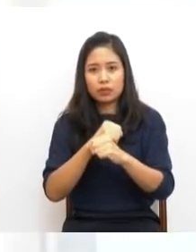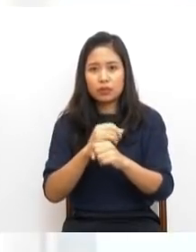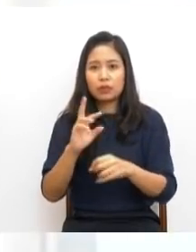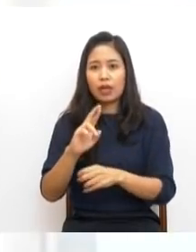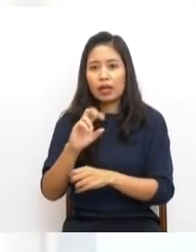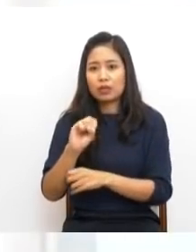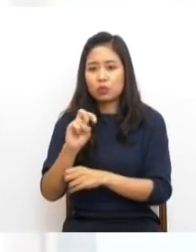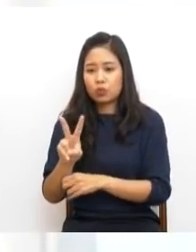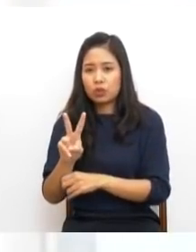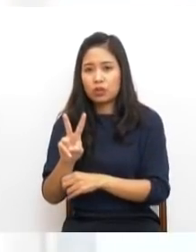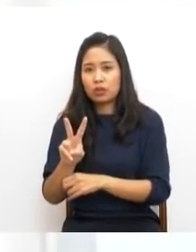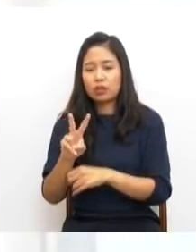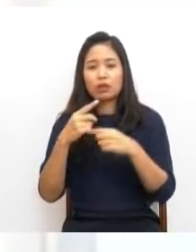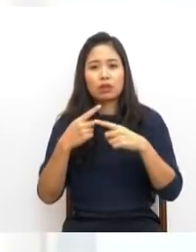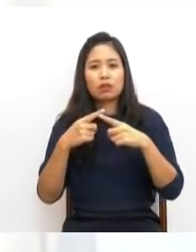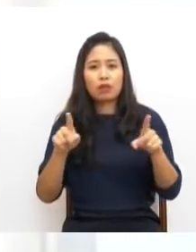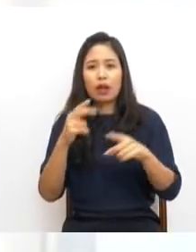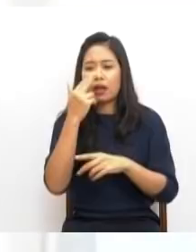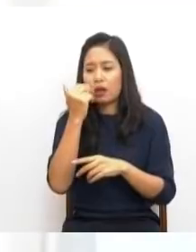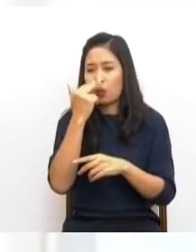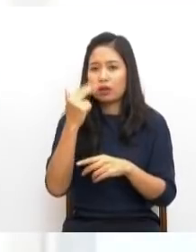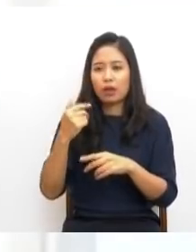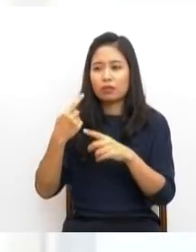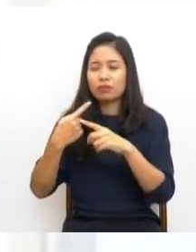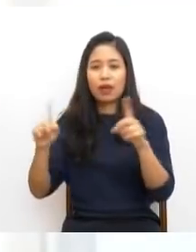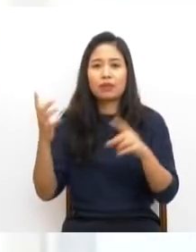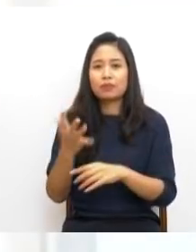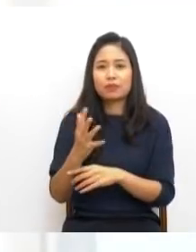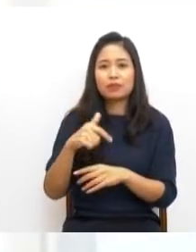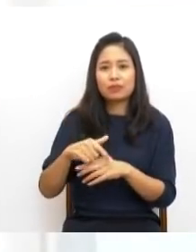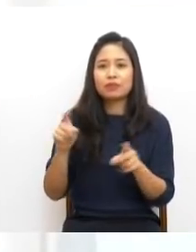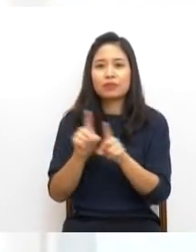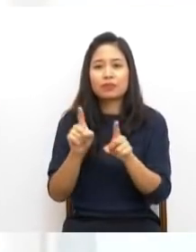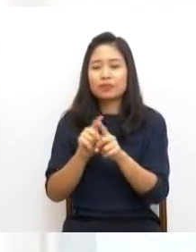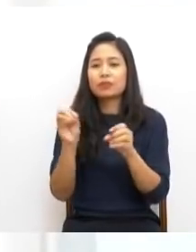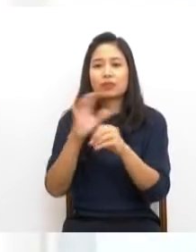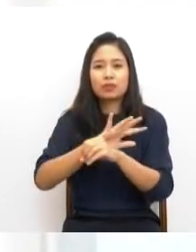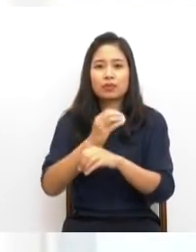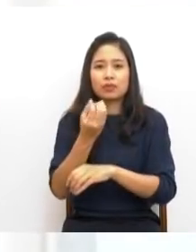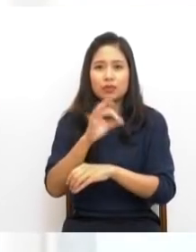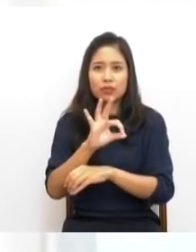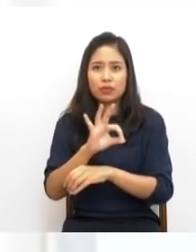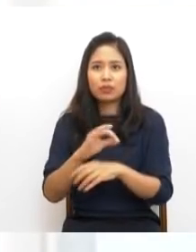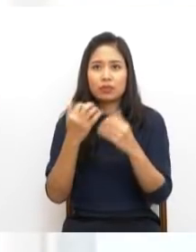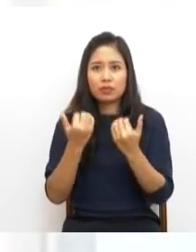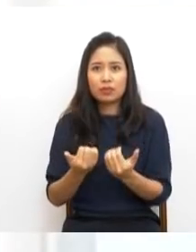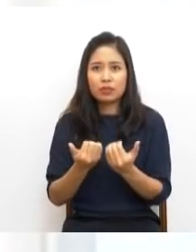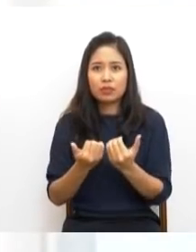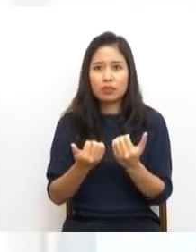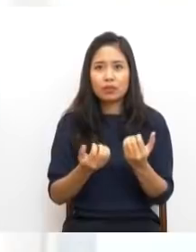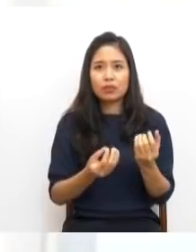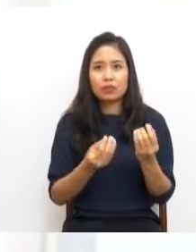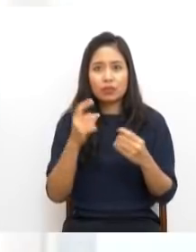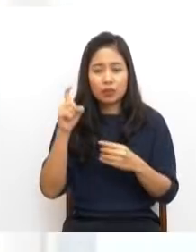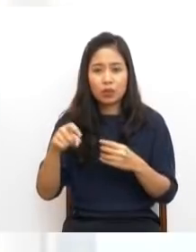RSV นะคะไม่ได้แตกต่างจากไข้หวัดไข้หวัดใหญ่รวมทั้งนะคะCOVID-19 นะคะเพราะฉะนั้นเลย เราก็